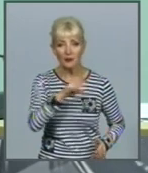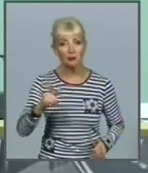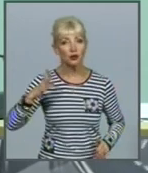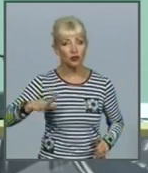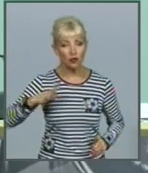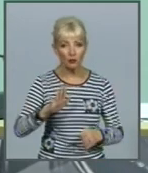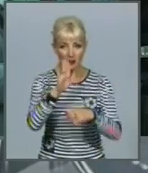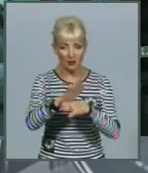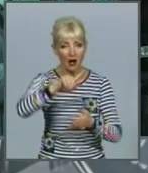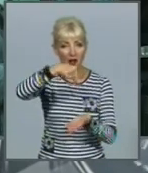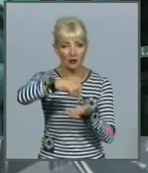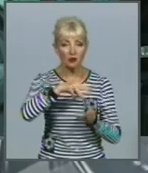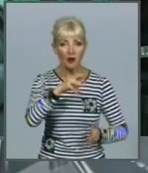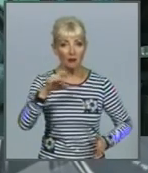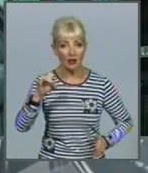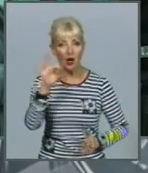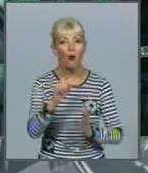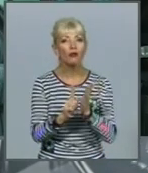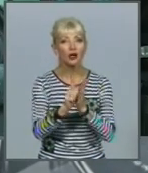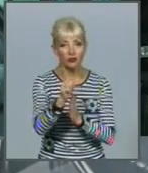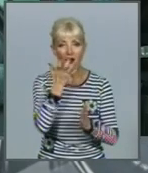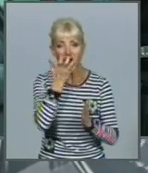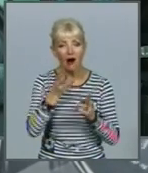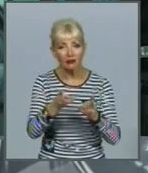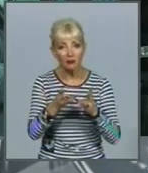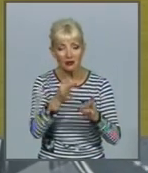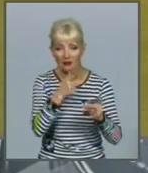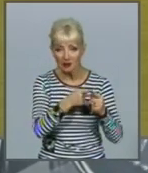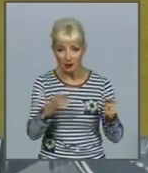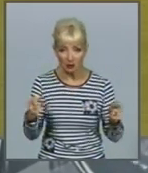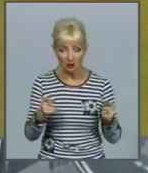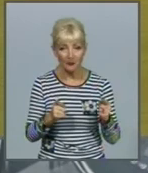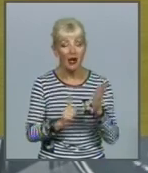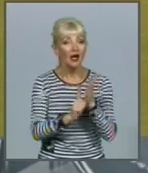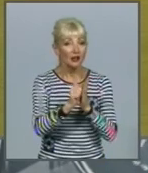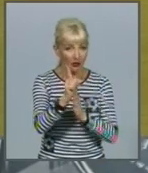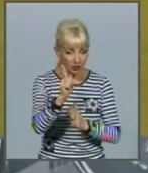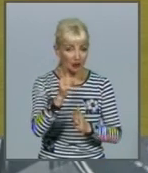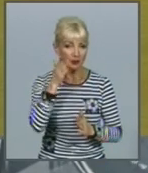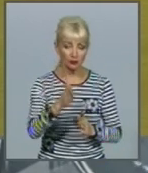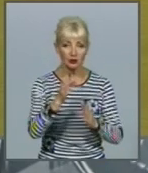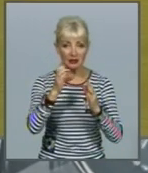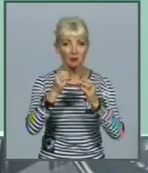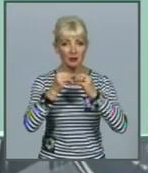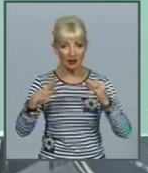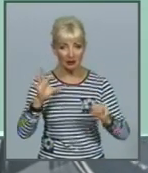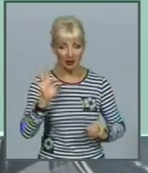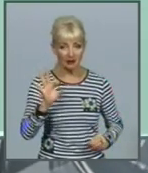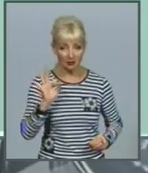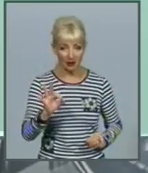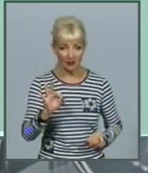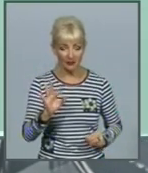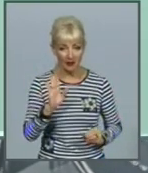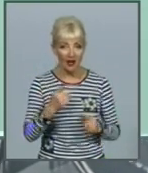голови о початку отопительного сезону. Об'єктивно, починатися отопительний сезон буде з 15 октября. В цій нормативній базі,